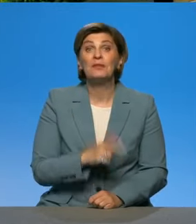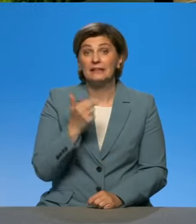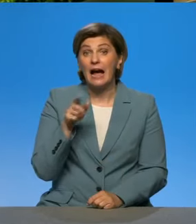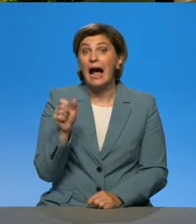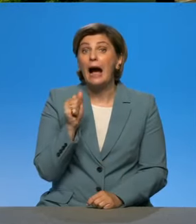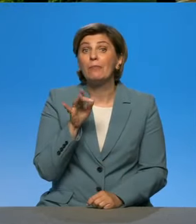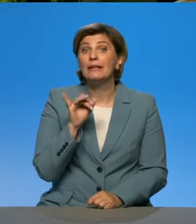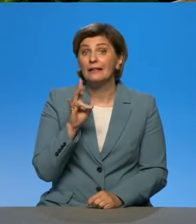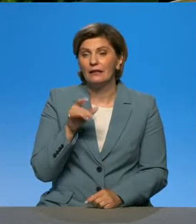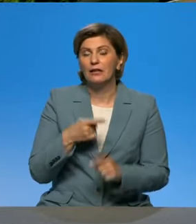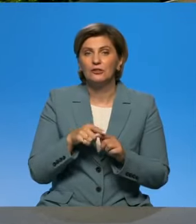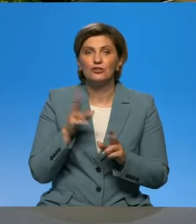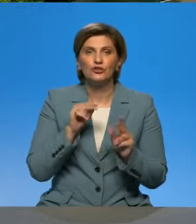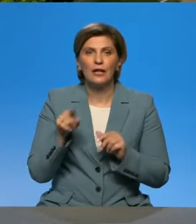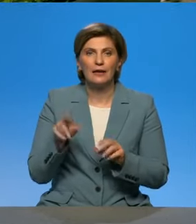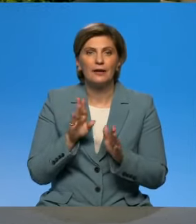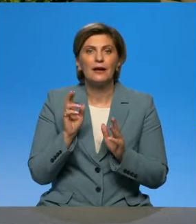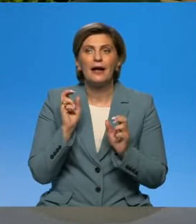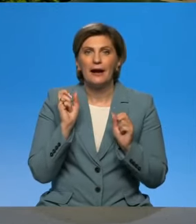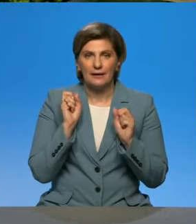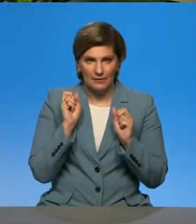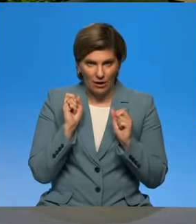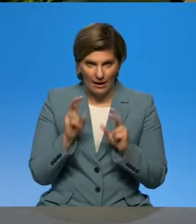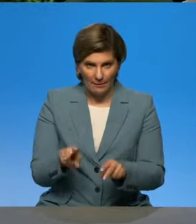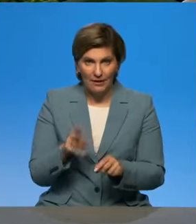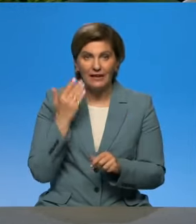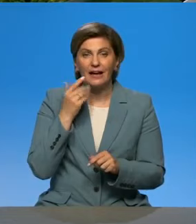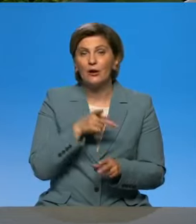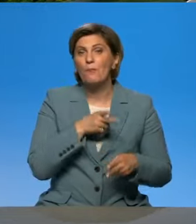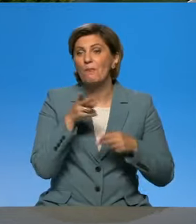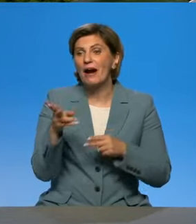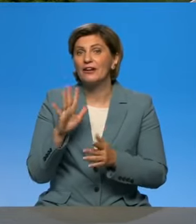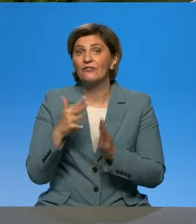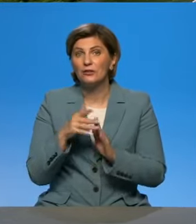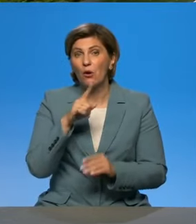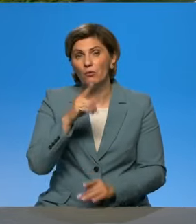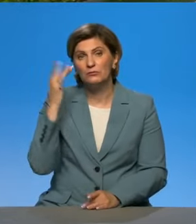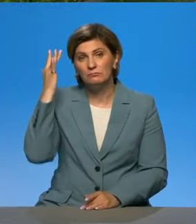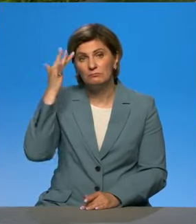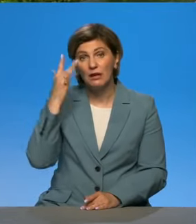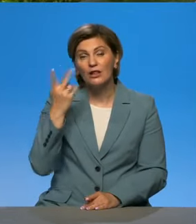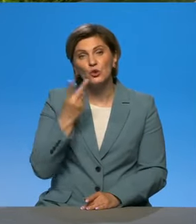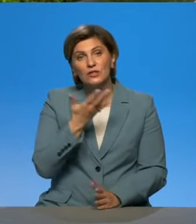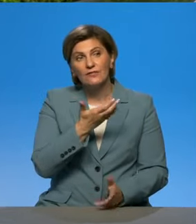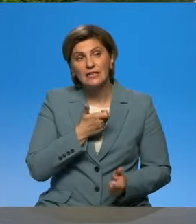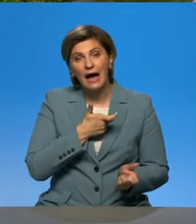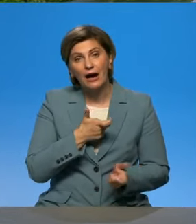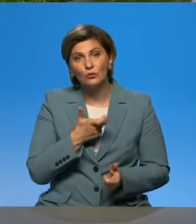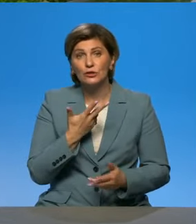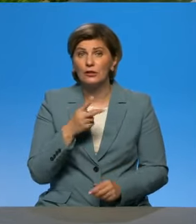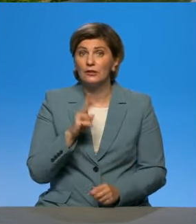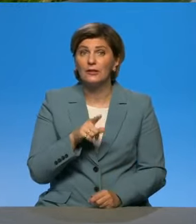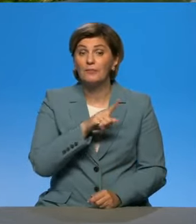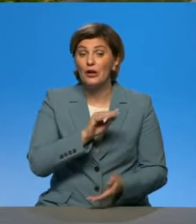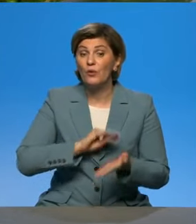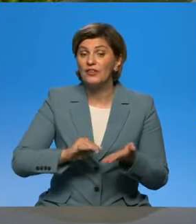ему оружие. И когда он отправился на одну из первых встреч в деревню, он размышлял, взять ли ему оружие. И вот вы знаете, очень хорошо он написал в